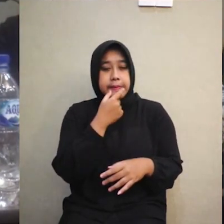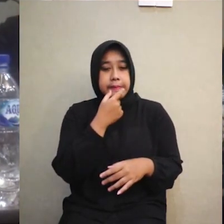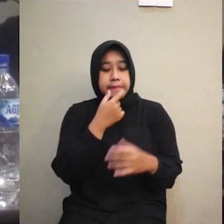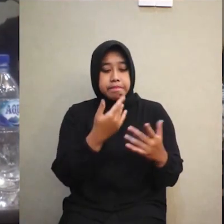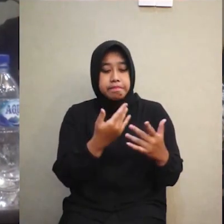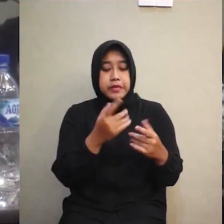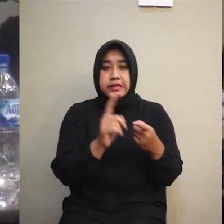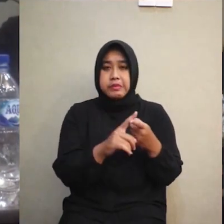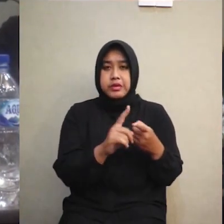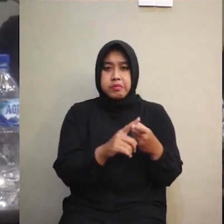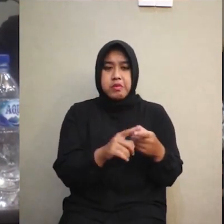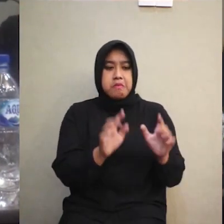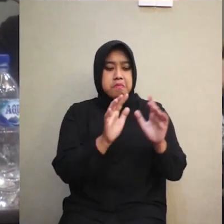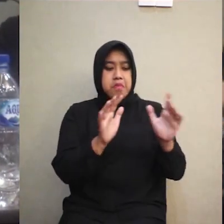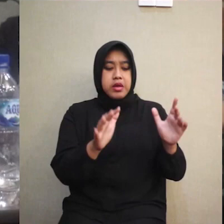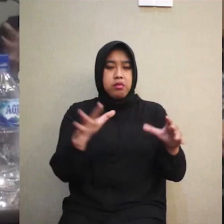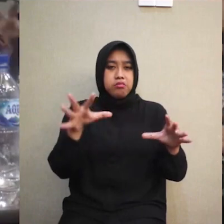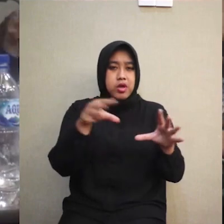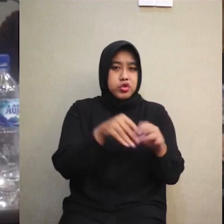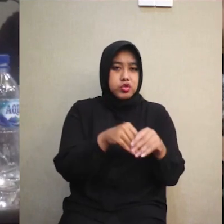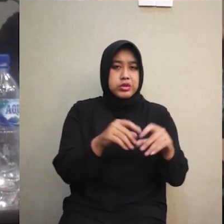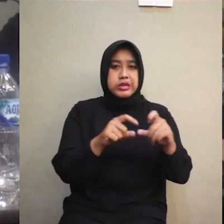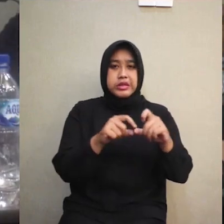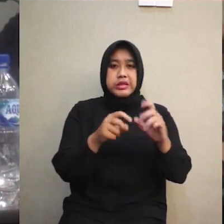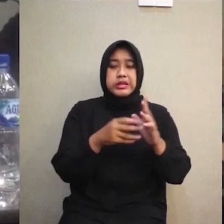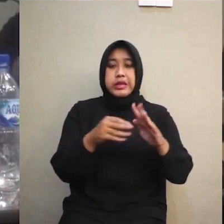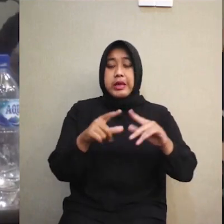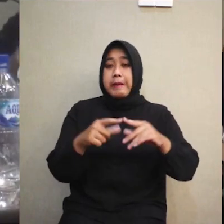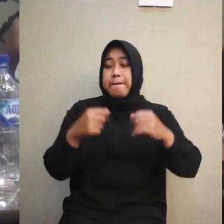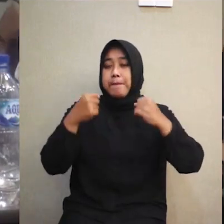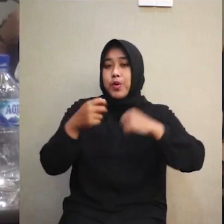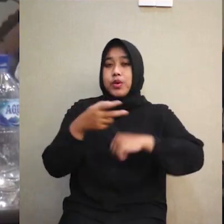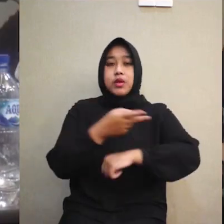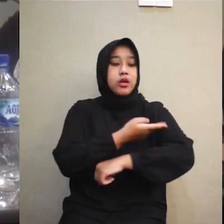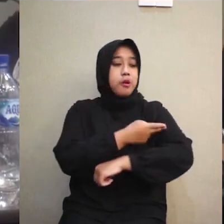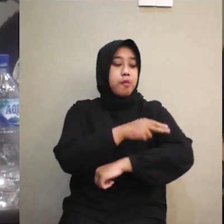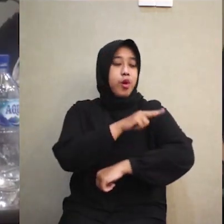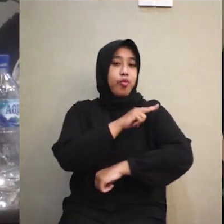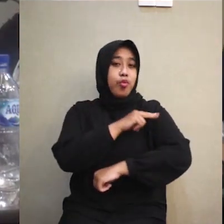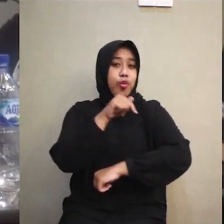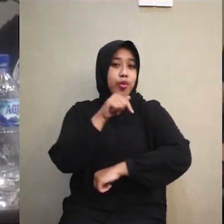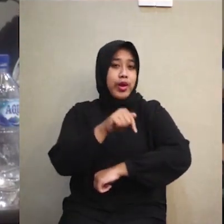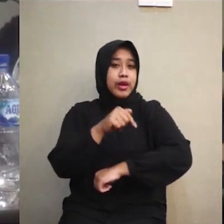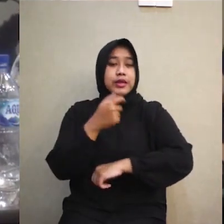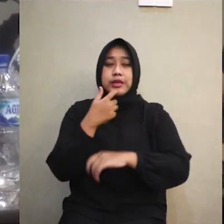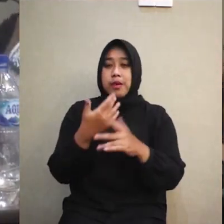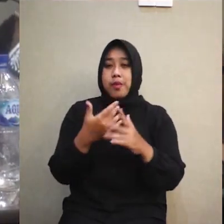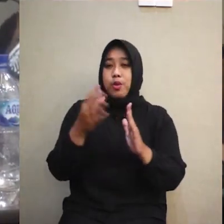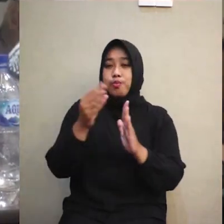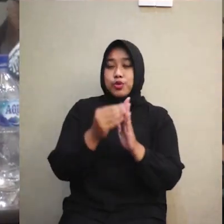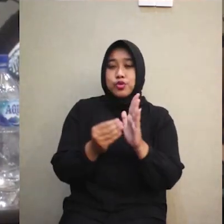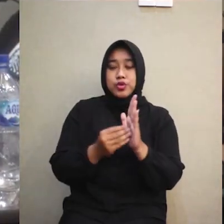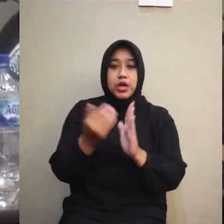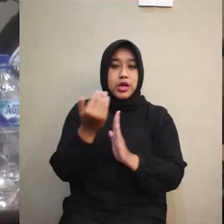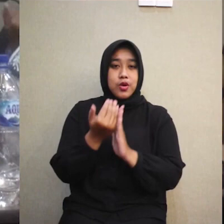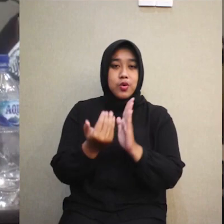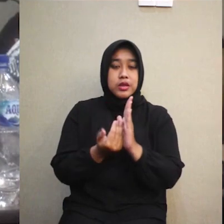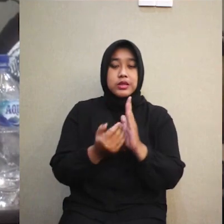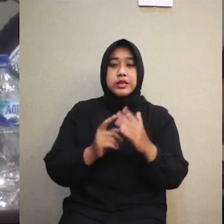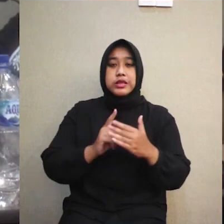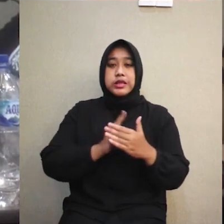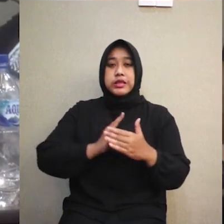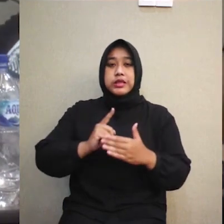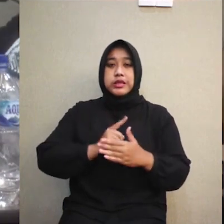teman-teman banyak masuk dalam skema penguatan capacity building gitu ya kemudian penyusunan regulasi di internal